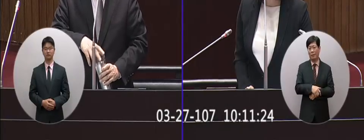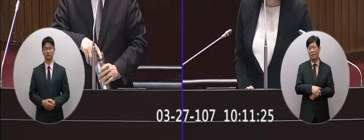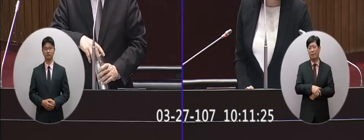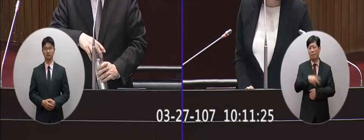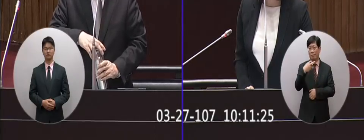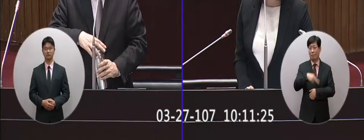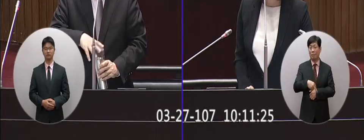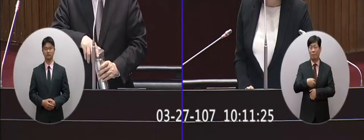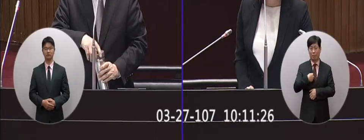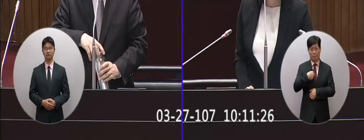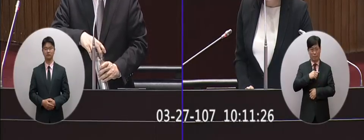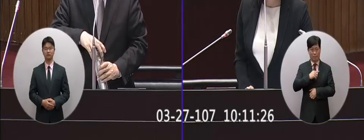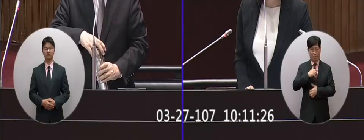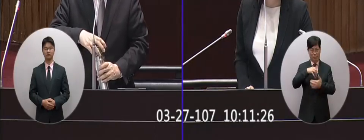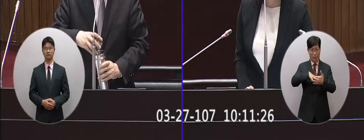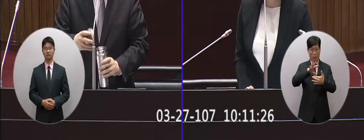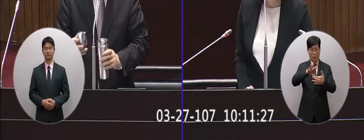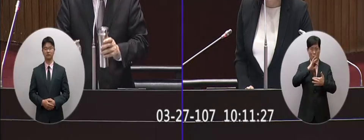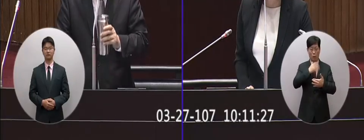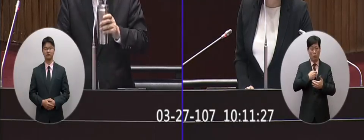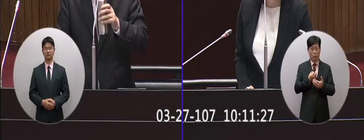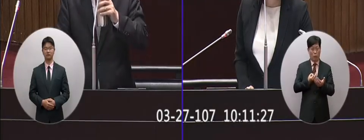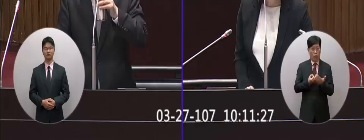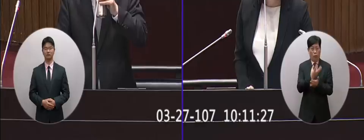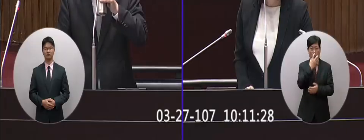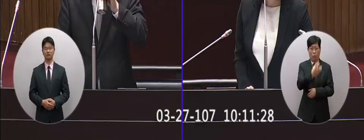甚至我们有大额的赔